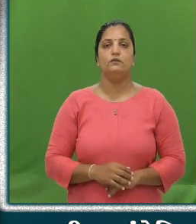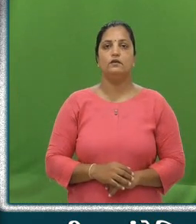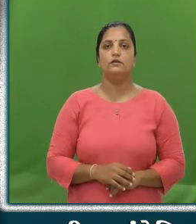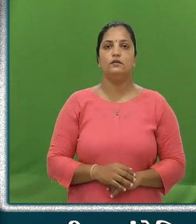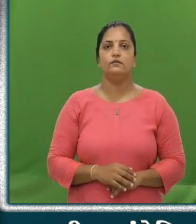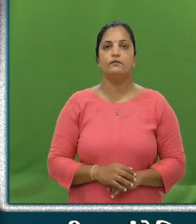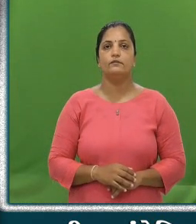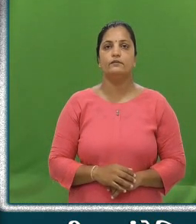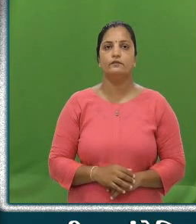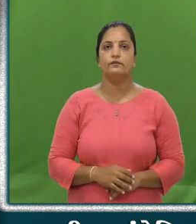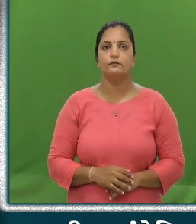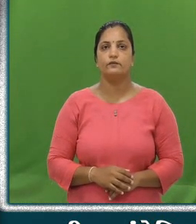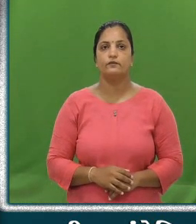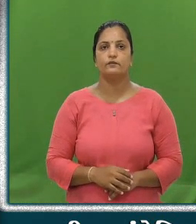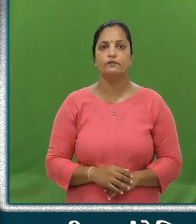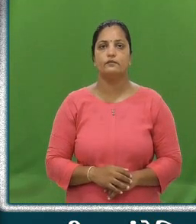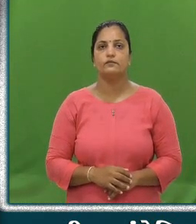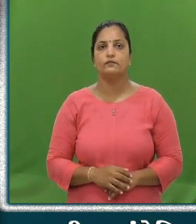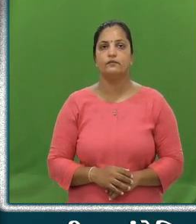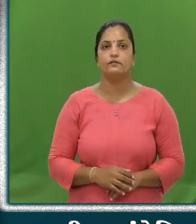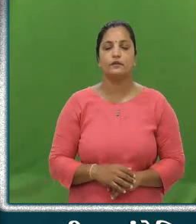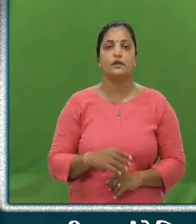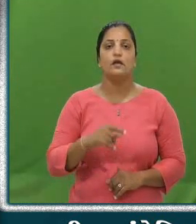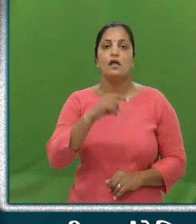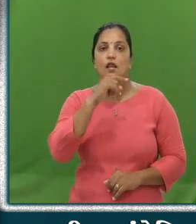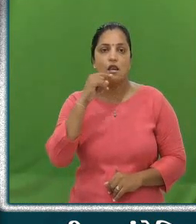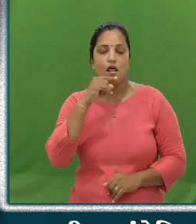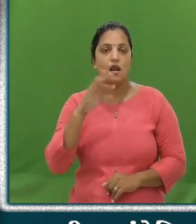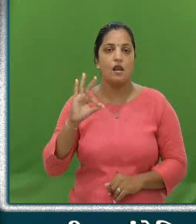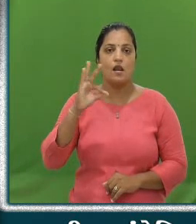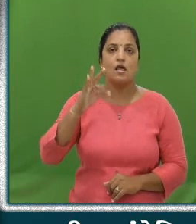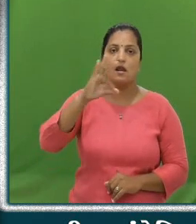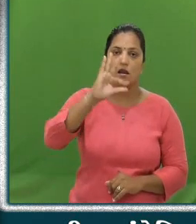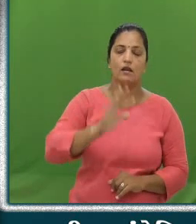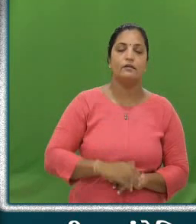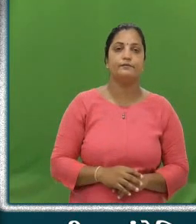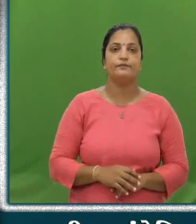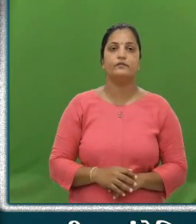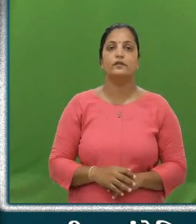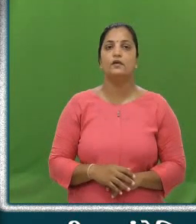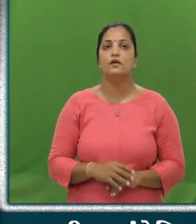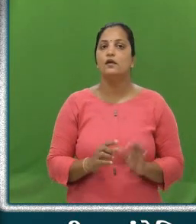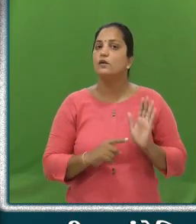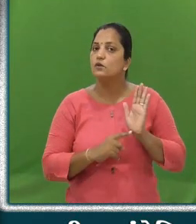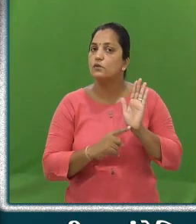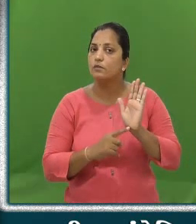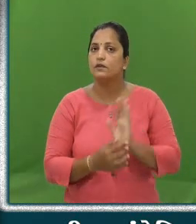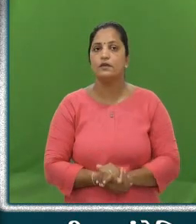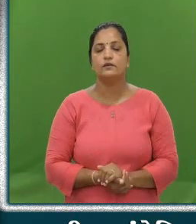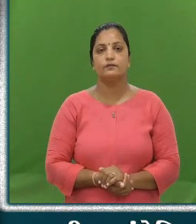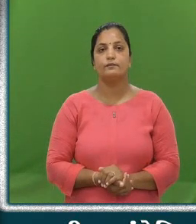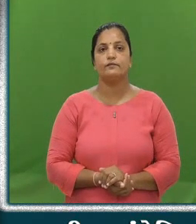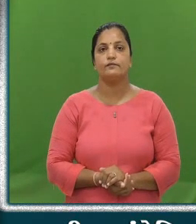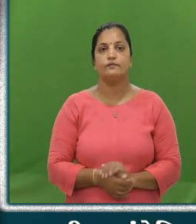સિલેક્શન. કે અહીં જો કે અહીં લાલ લાલ રંગના ભમરા હશે તો એ લાલ કલર સીધો ઓબ્ઝર્વેશનમાં આવી